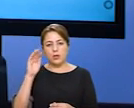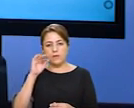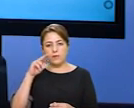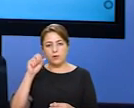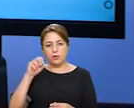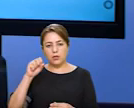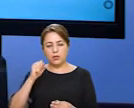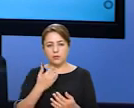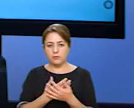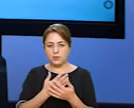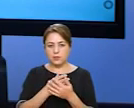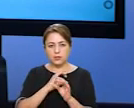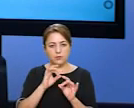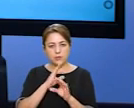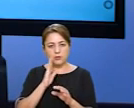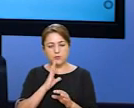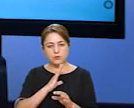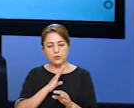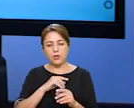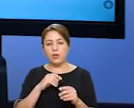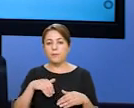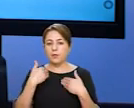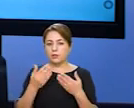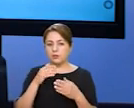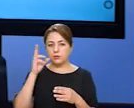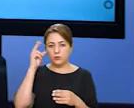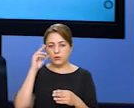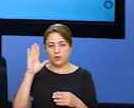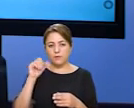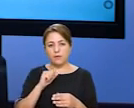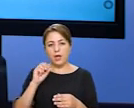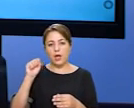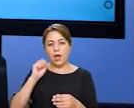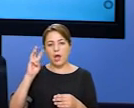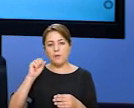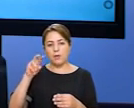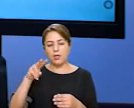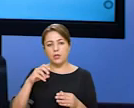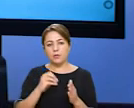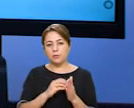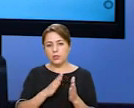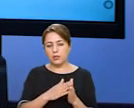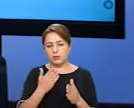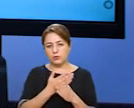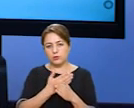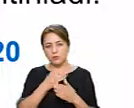bir misollar keltirsak. Mana sonlar va amal belgilari yordamida tuzilgan